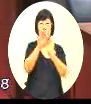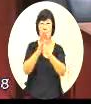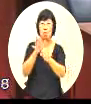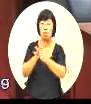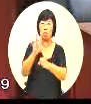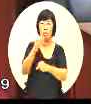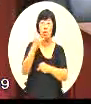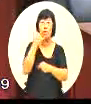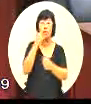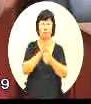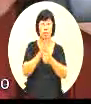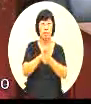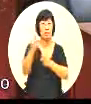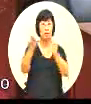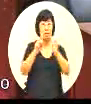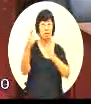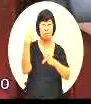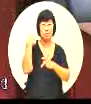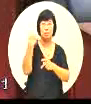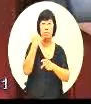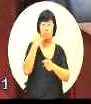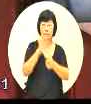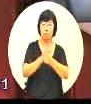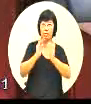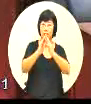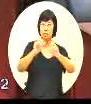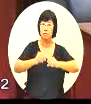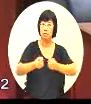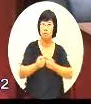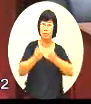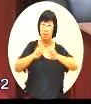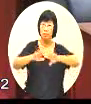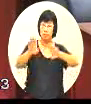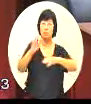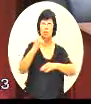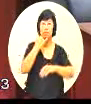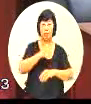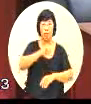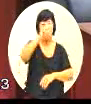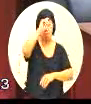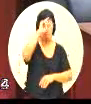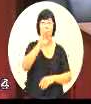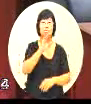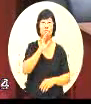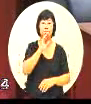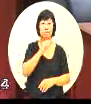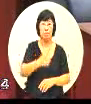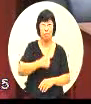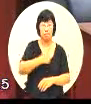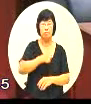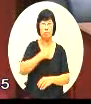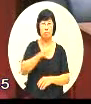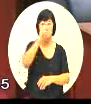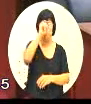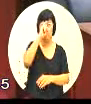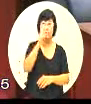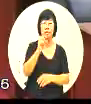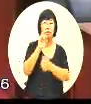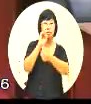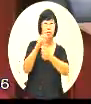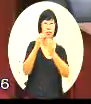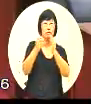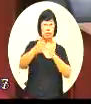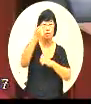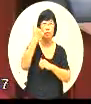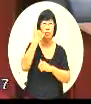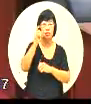债务降低，能够让城市发展，这是我所衷心盼望的。所以在这里我也很诚挚的希望市长能够发挥你的